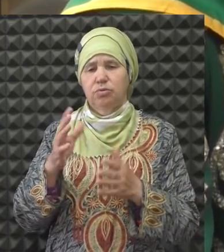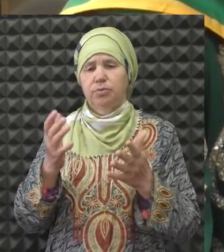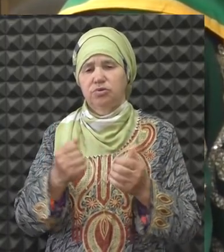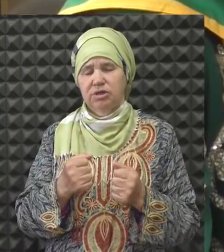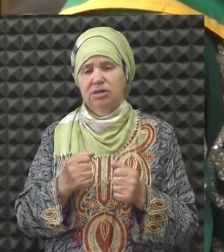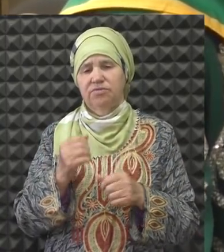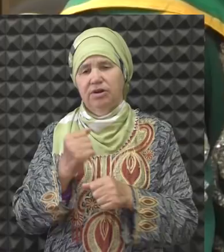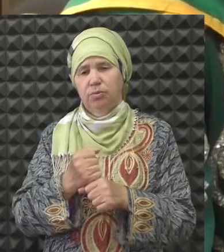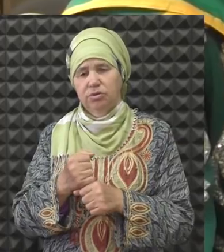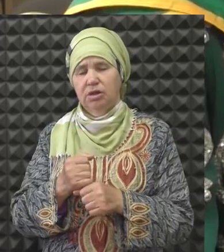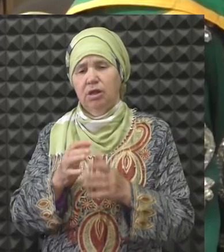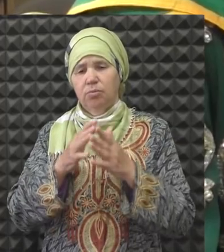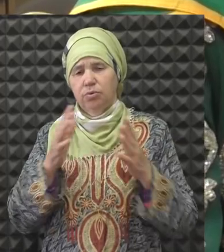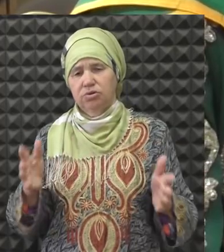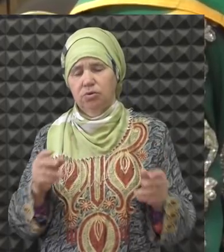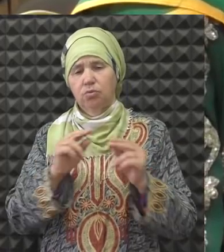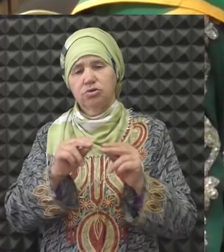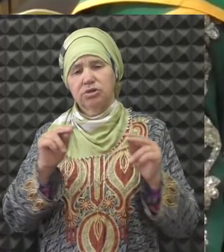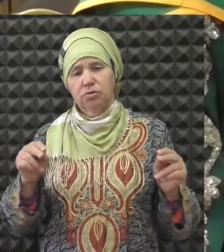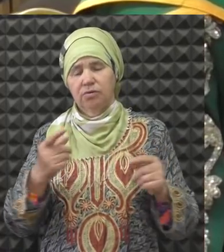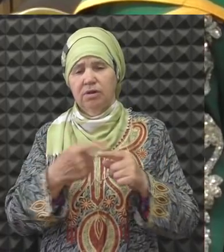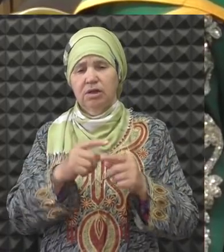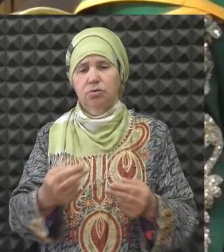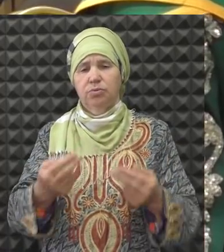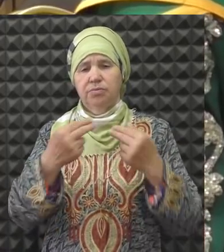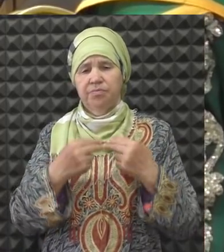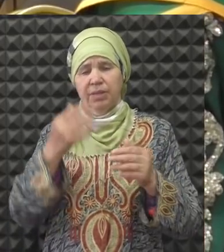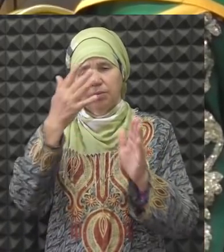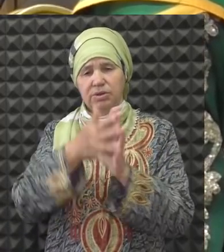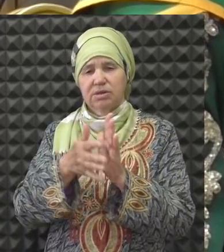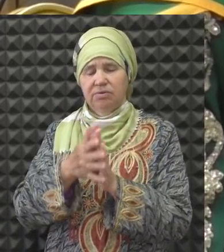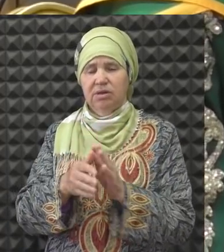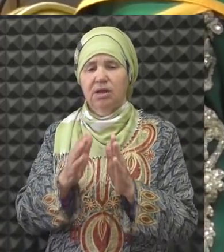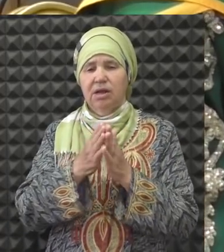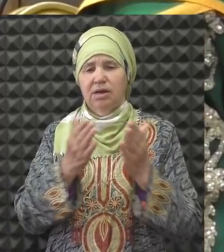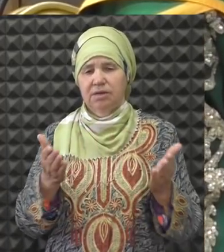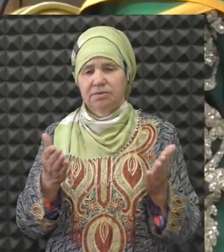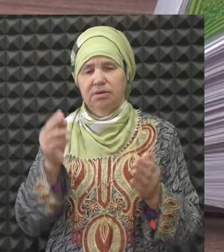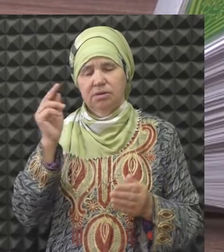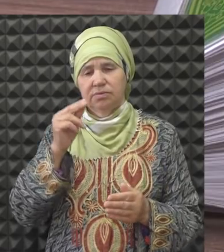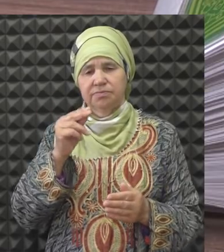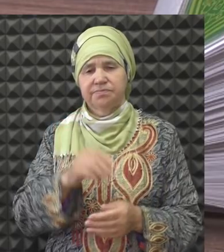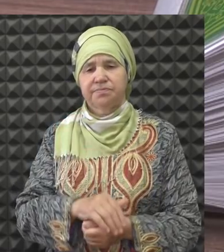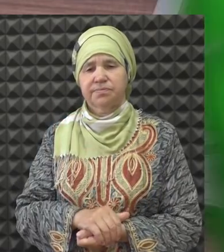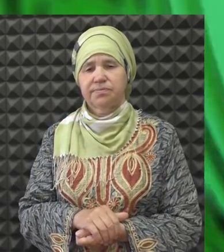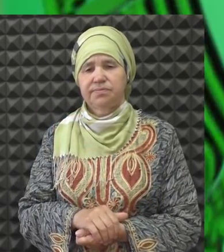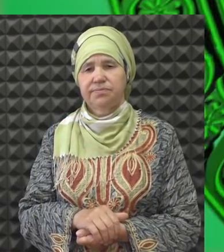все лучше и лучше получалось, и было больше учеников, которые будут познавать священный Коран.